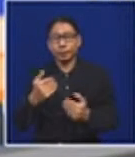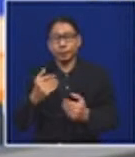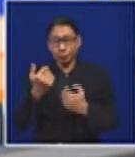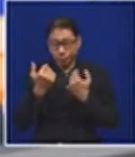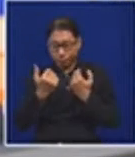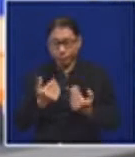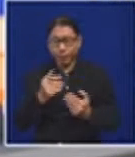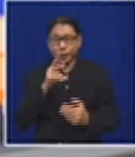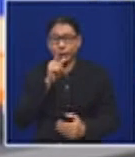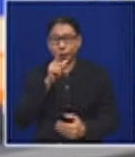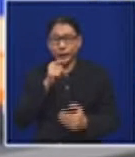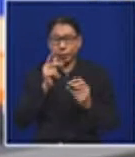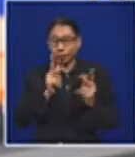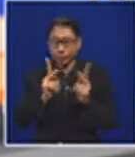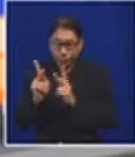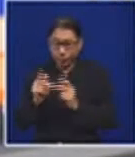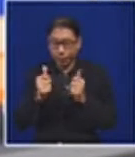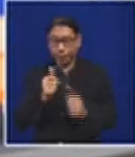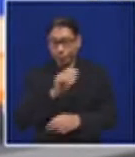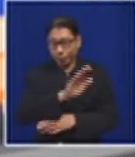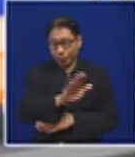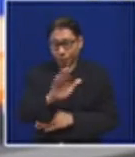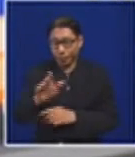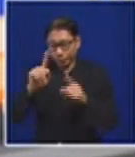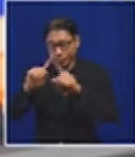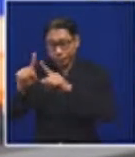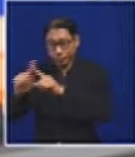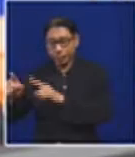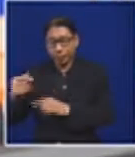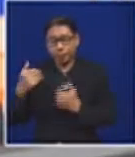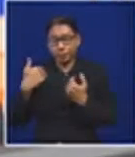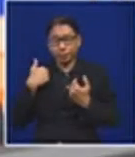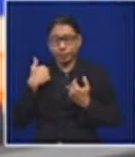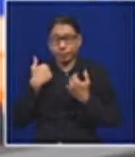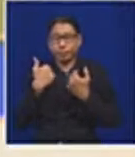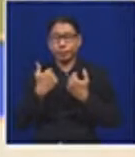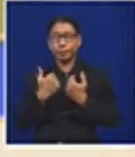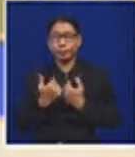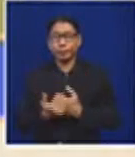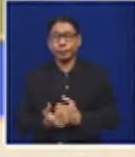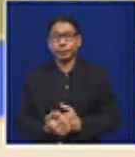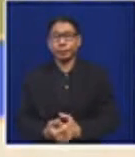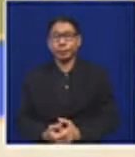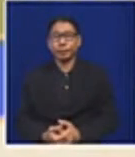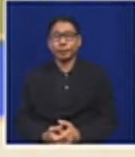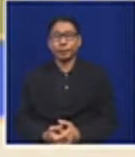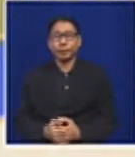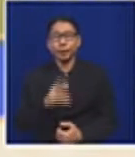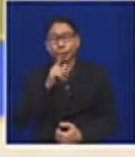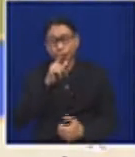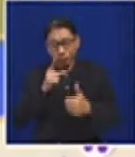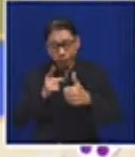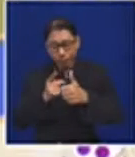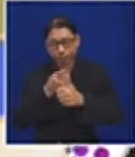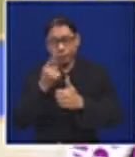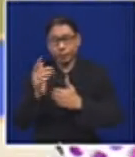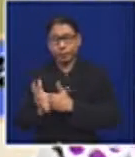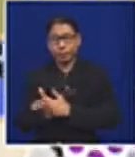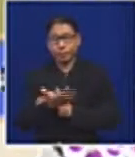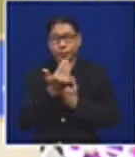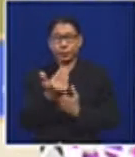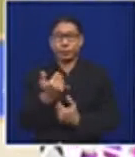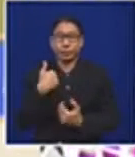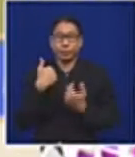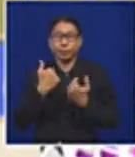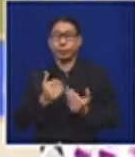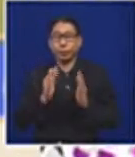ราก็ยังคงมีข่าวสารกิจกรรมดีๆมาฝากกันอย่างหลากหลายและสร้างสรรค์เช่นเคยค่ะสำหรับข่าวแรกของเราในเช้าวันนี้ขอ